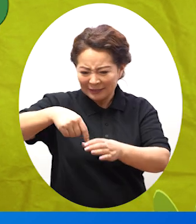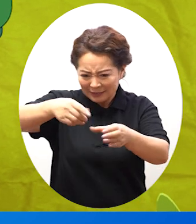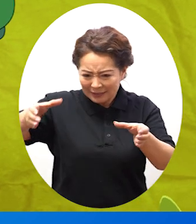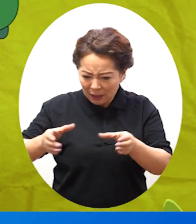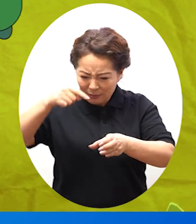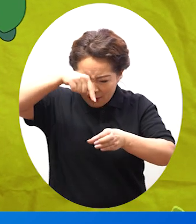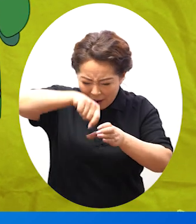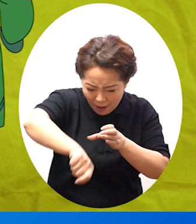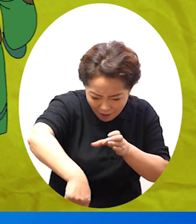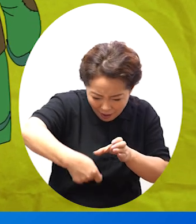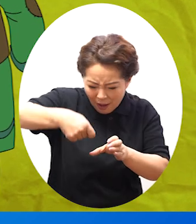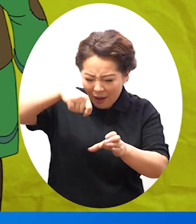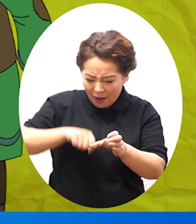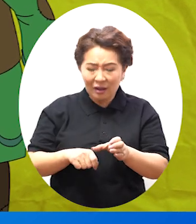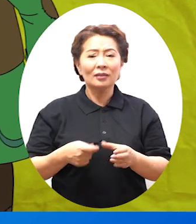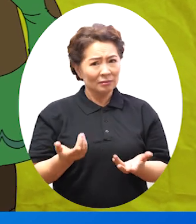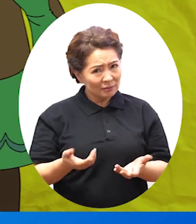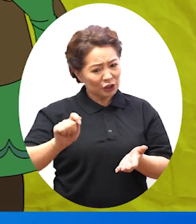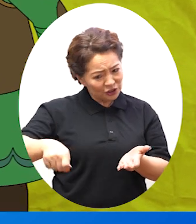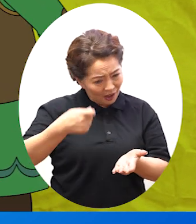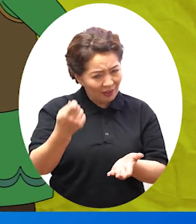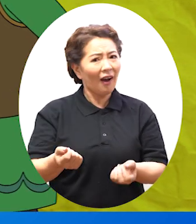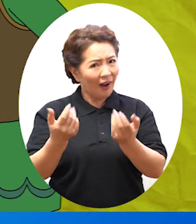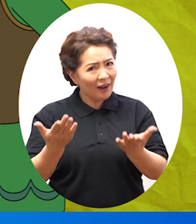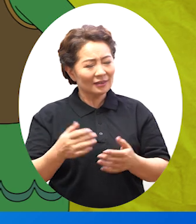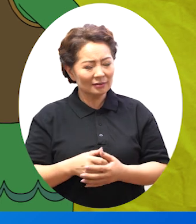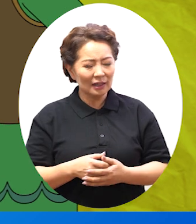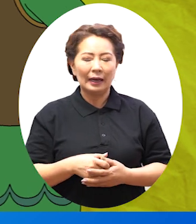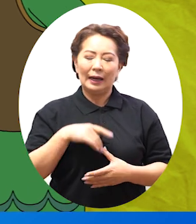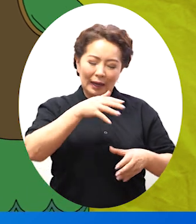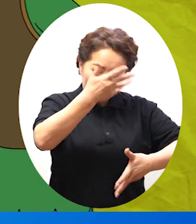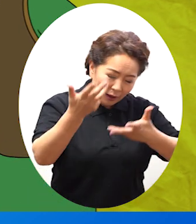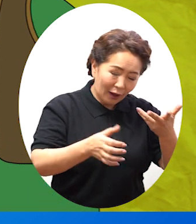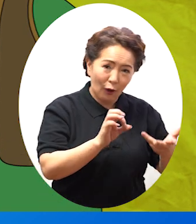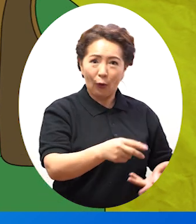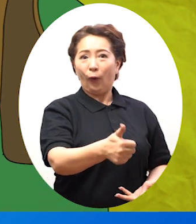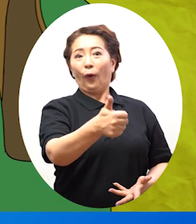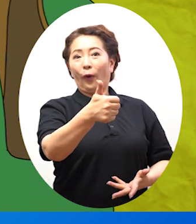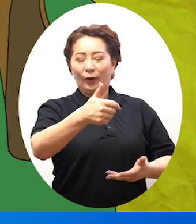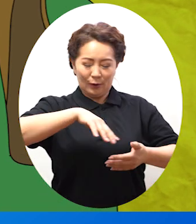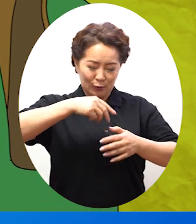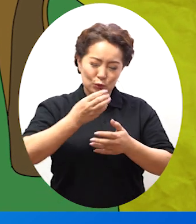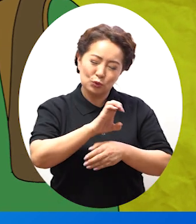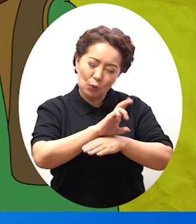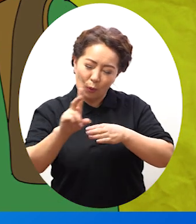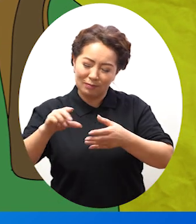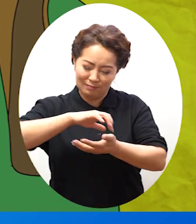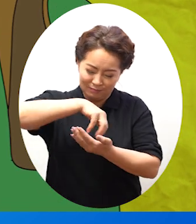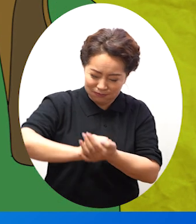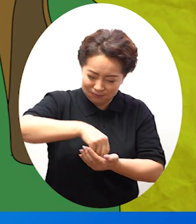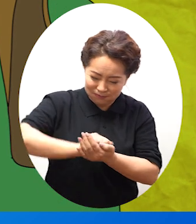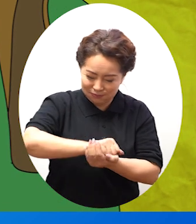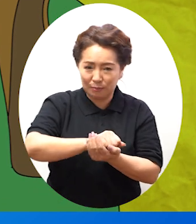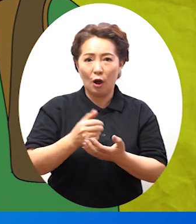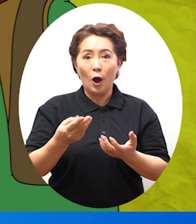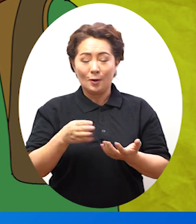нь авдрынхан ёроолоос атга гурил, савныхан ёроолоос шанах гурил болоод өрөмтэй сүүгээр зуурч өнхрүүлж илдэж хийгээд өтгөн